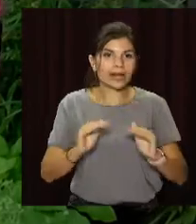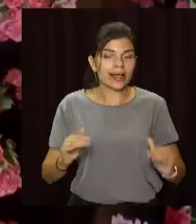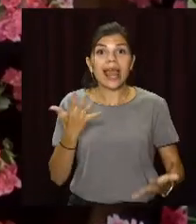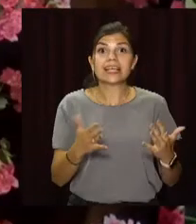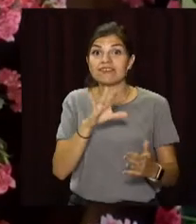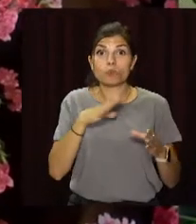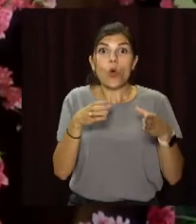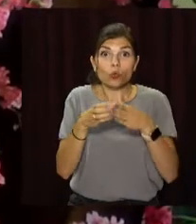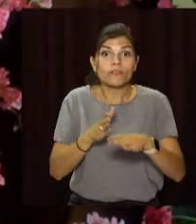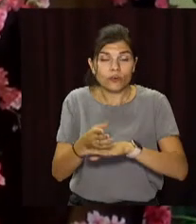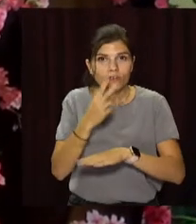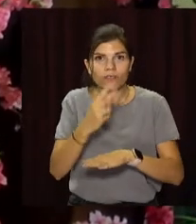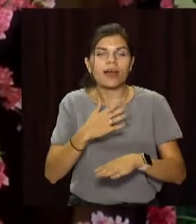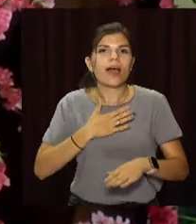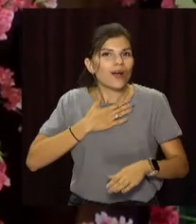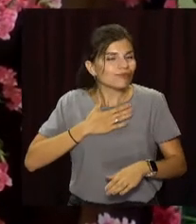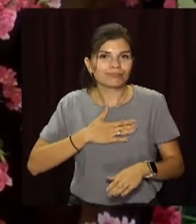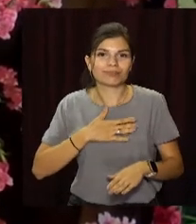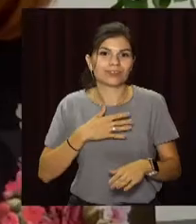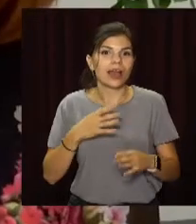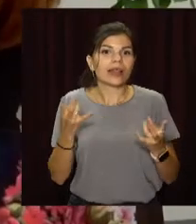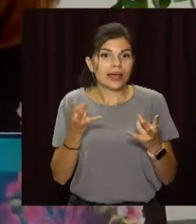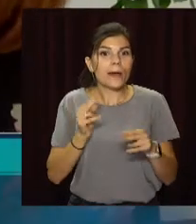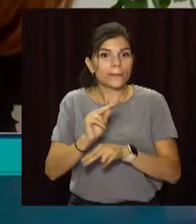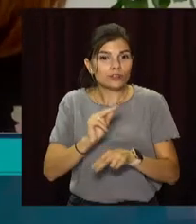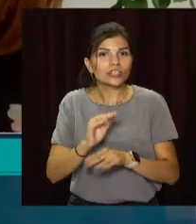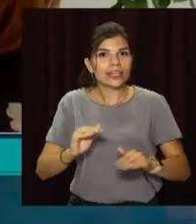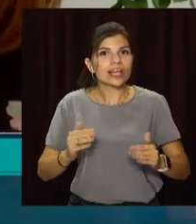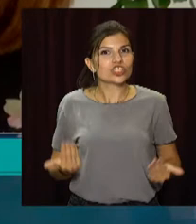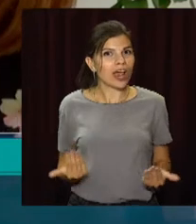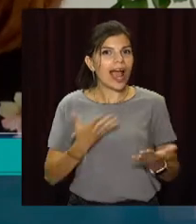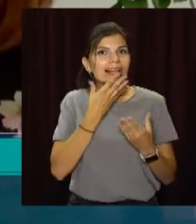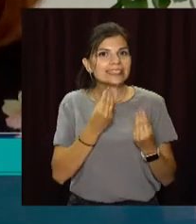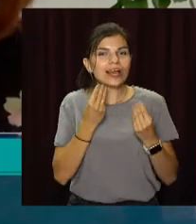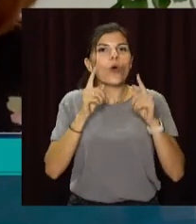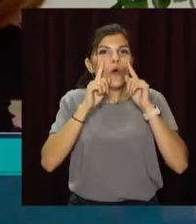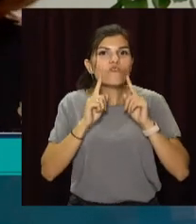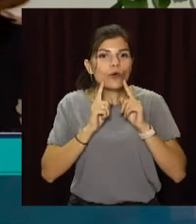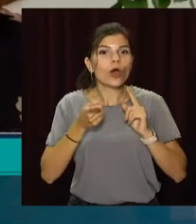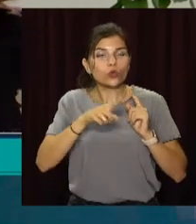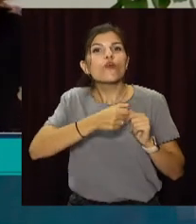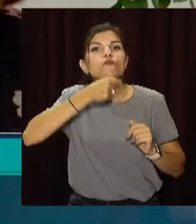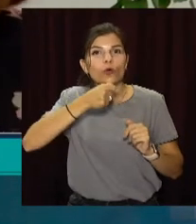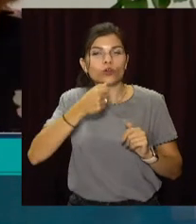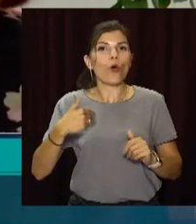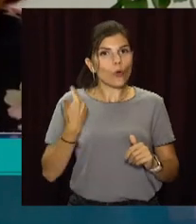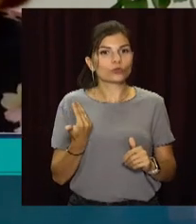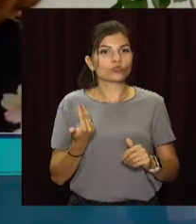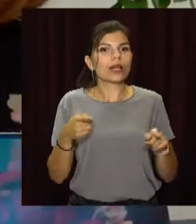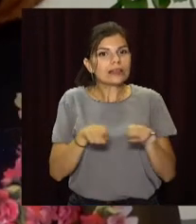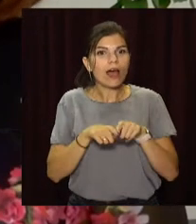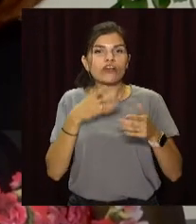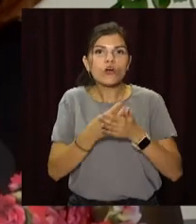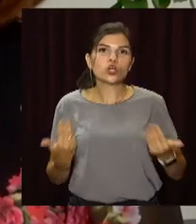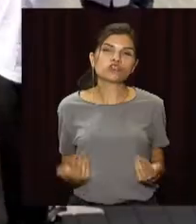заходили до групи, ви бачили, що затишно, комфортно. А треба привчати їх жити красиво, комфортно. Тоді вони в дорослому житті захочуть так